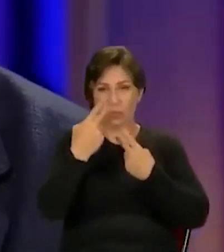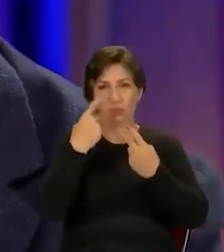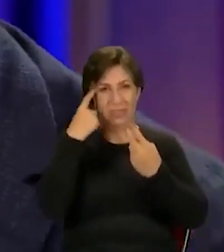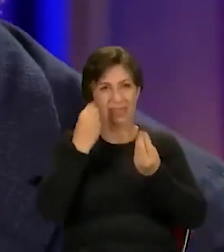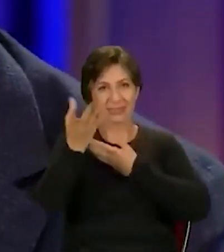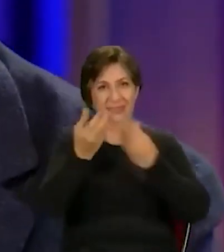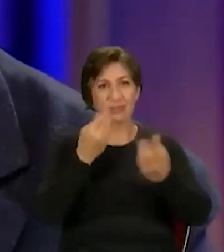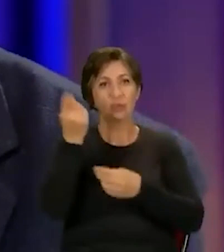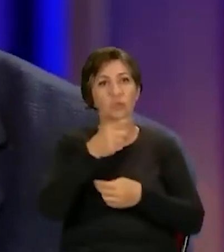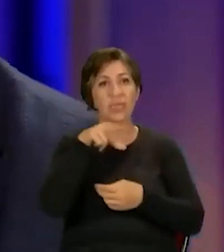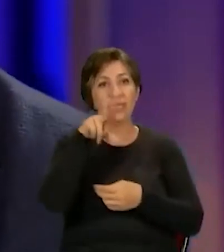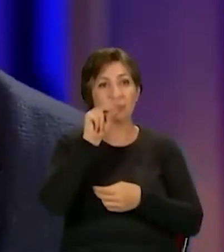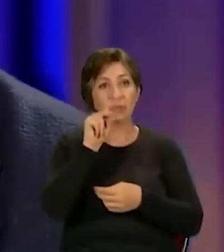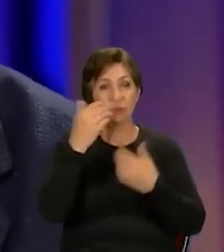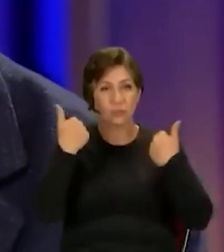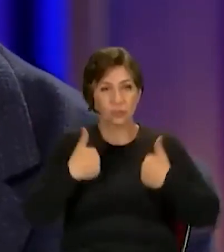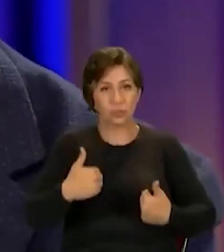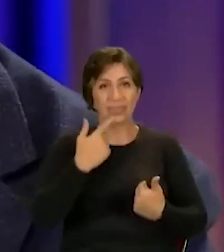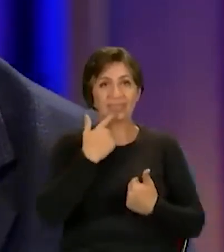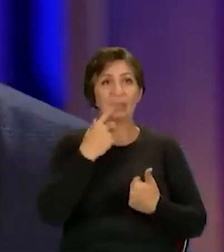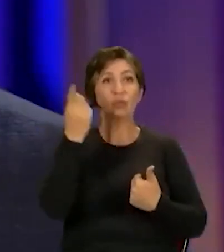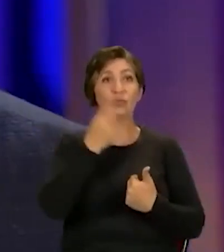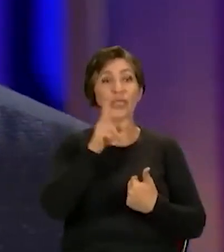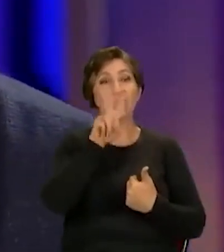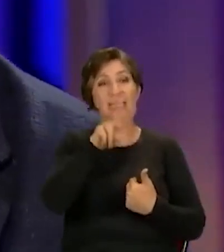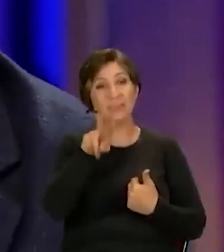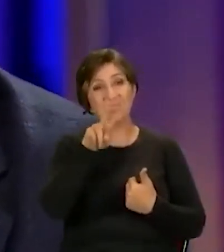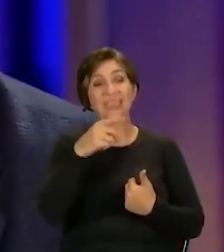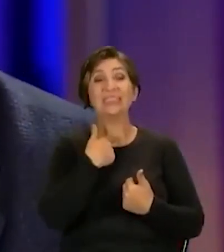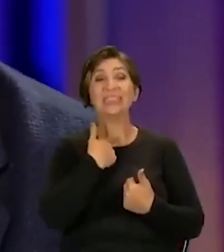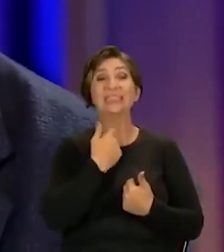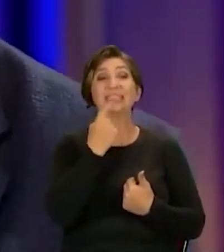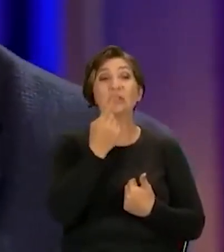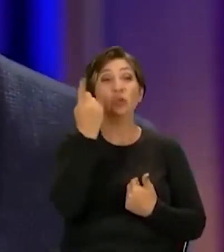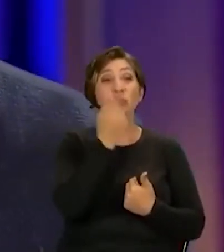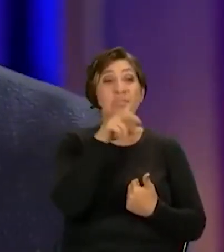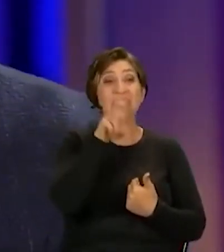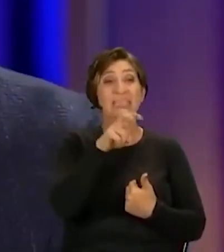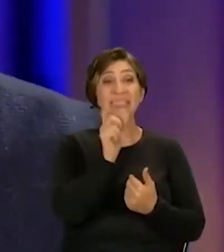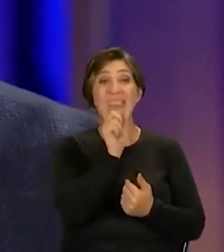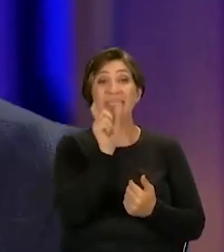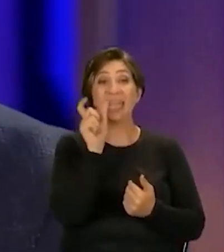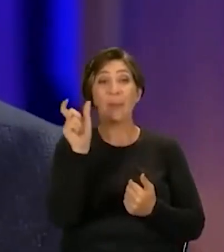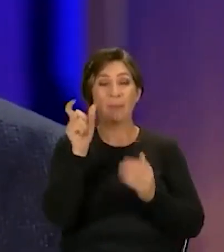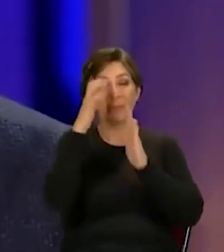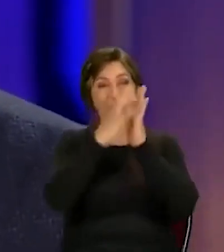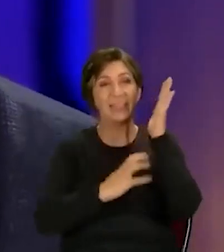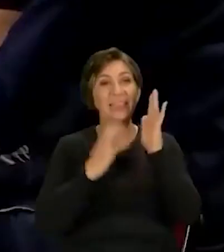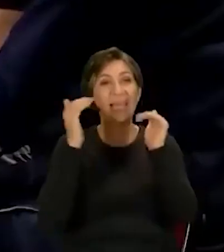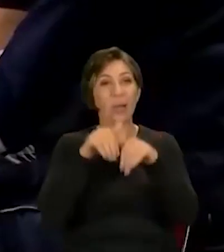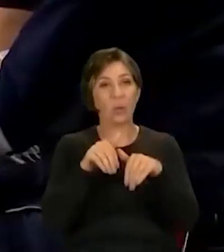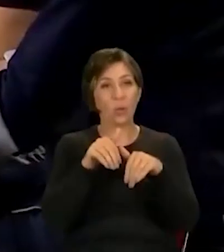konuşurken verdiğimiz bilginin %70'i vücut dilinden geliyor. %20-22'si ses tonumuzdan geliyor. %8'i sadece içindeki metinden